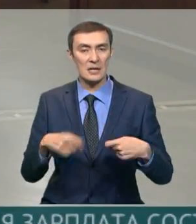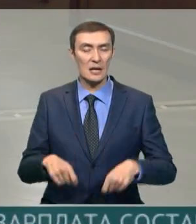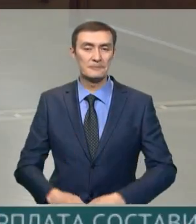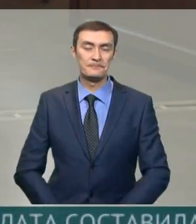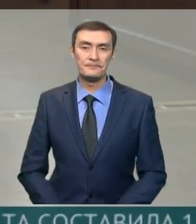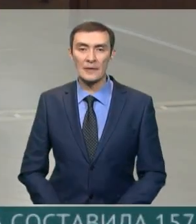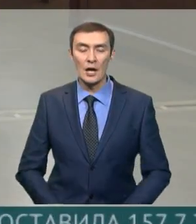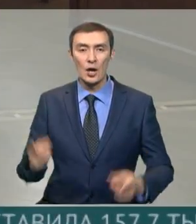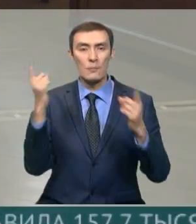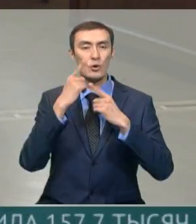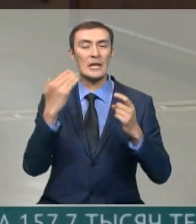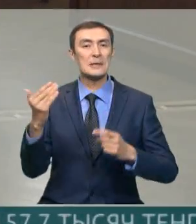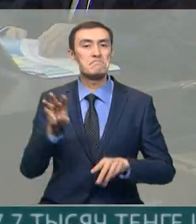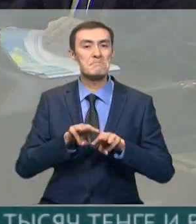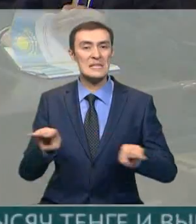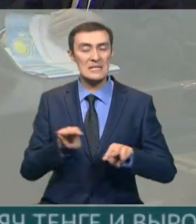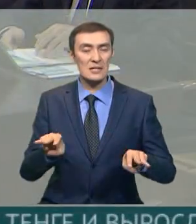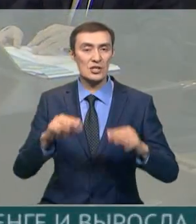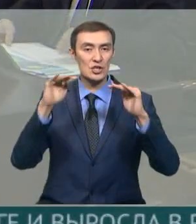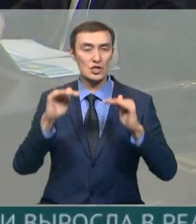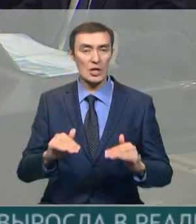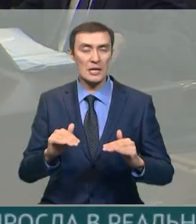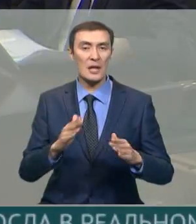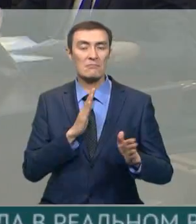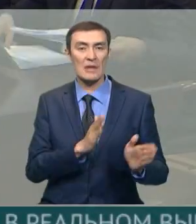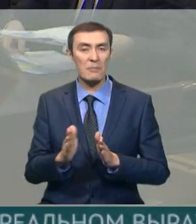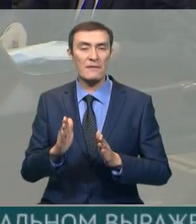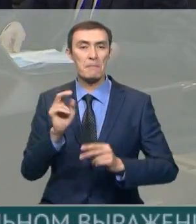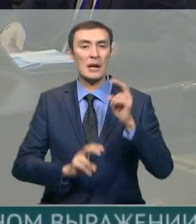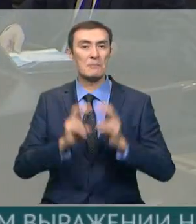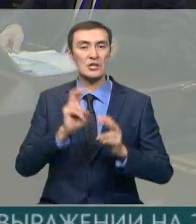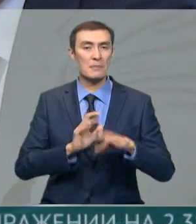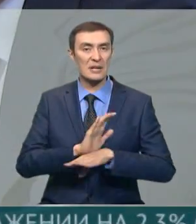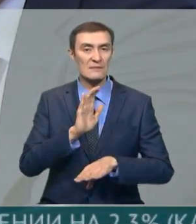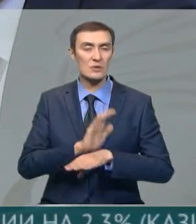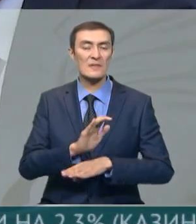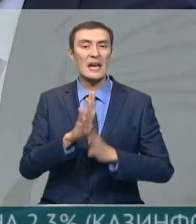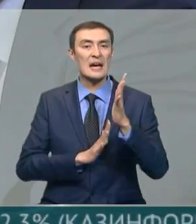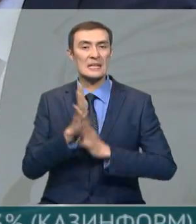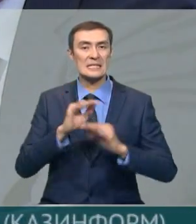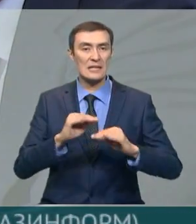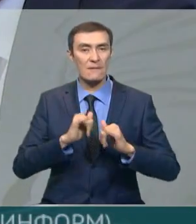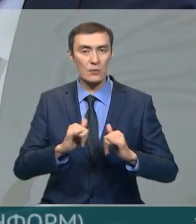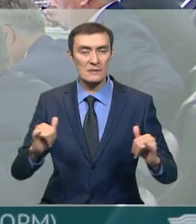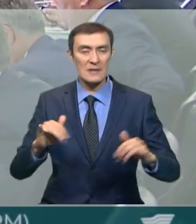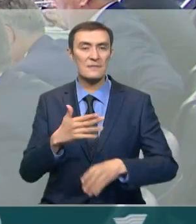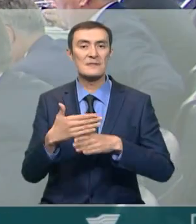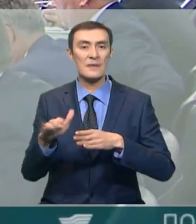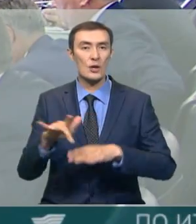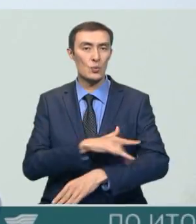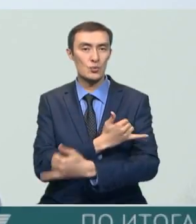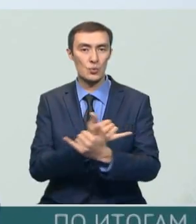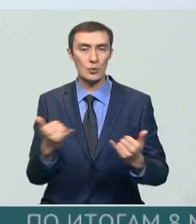Конец цитаты. По данным министра, снижение темпов наблюдается в промышленном производстве, растениеводстве и сфере услуг.